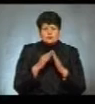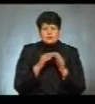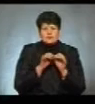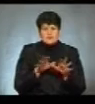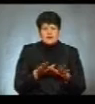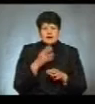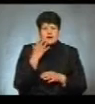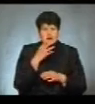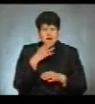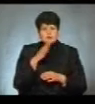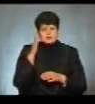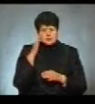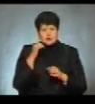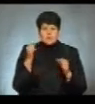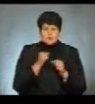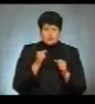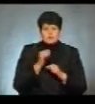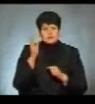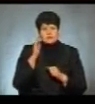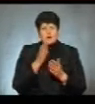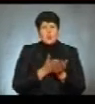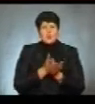водопостачання, опалення, холодного постачання